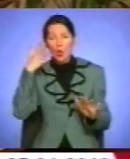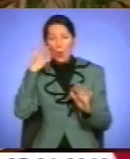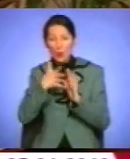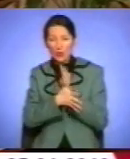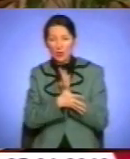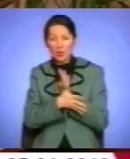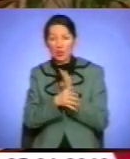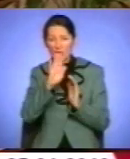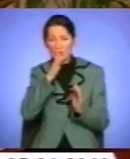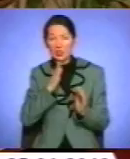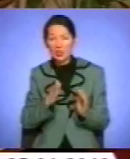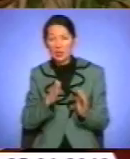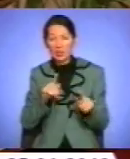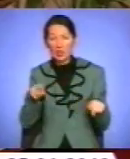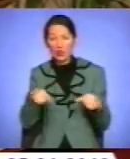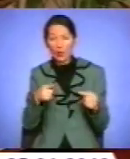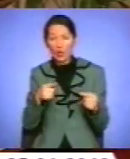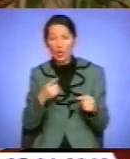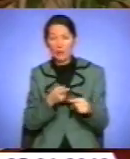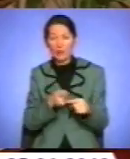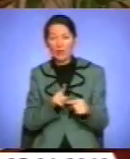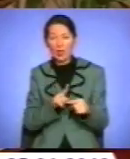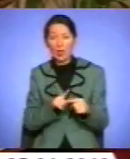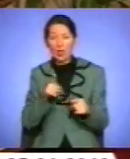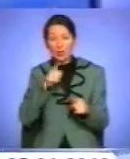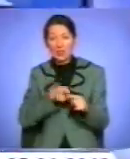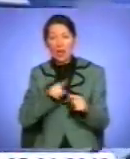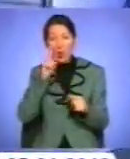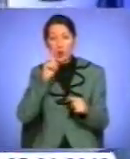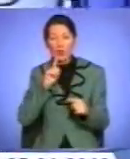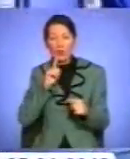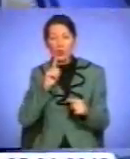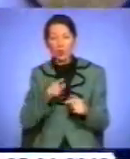додаткову тінь створює. В даному випадку це комфортно.